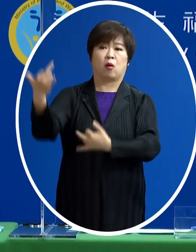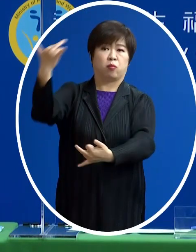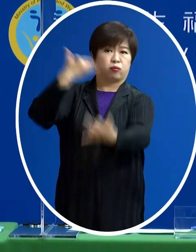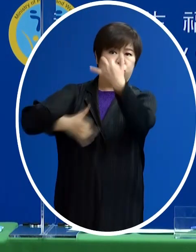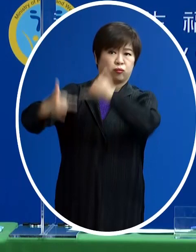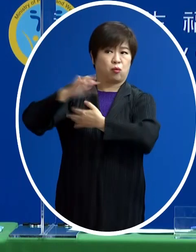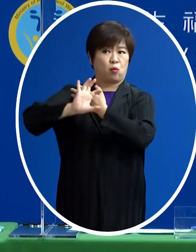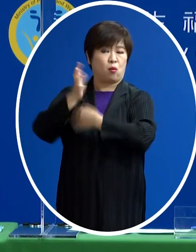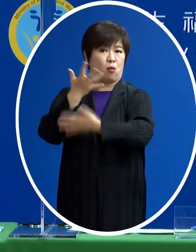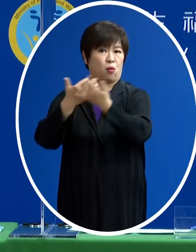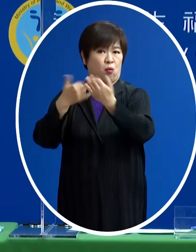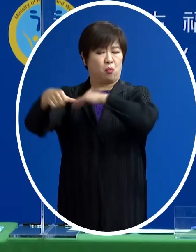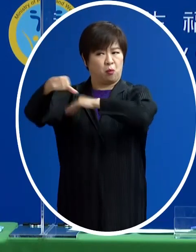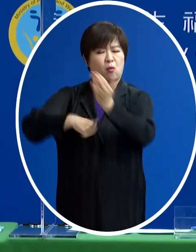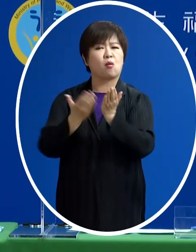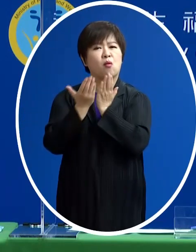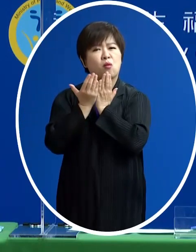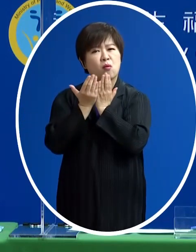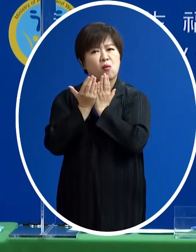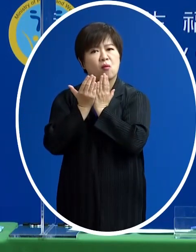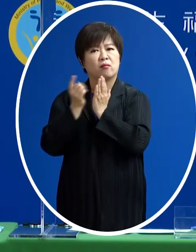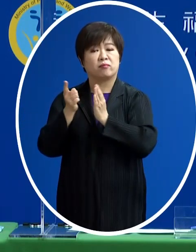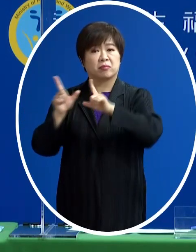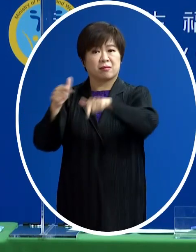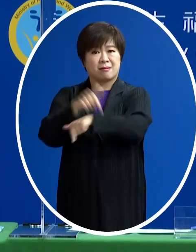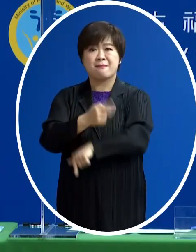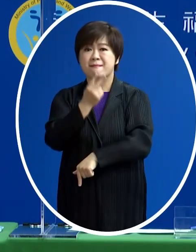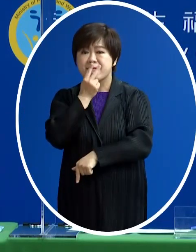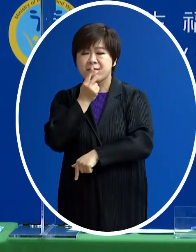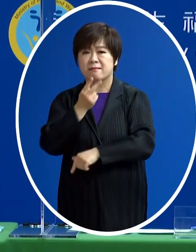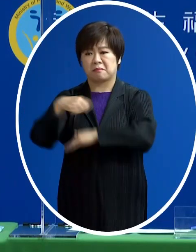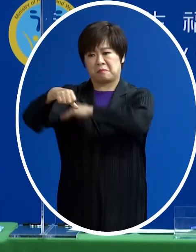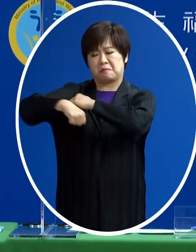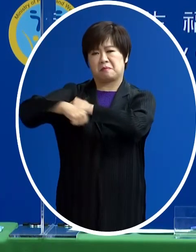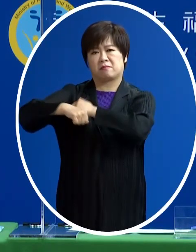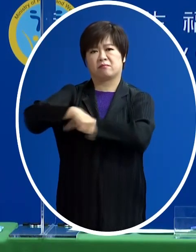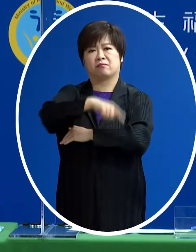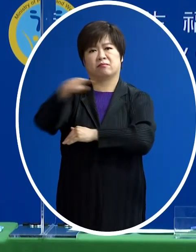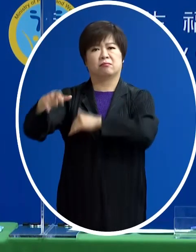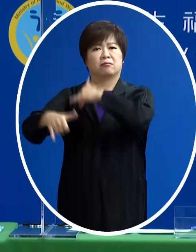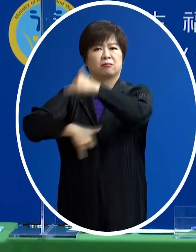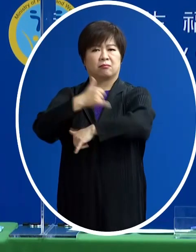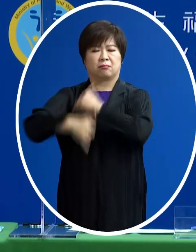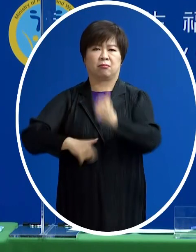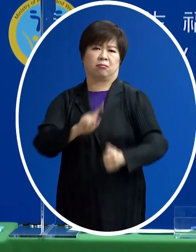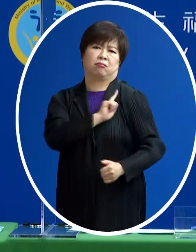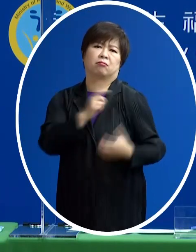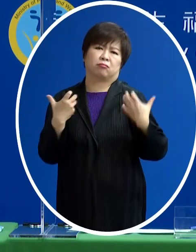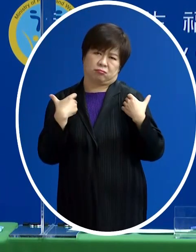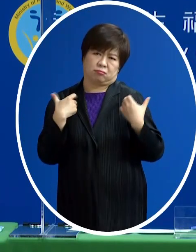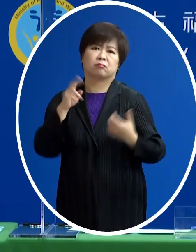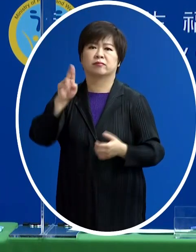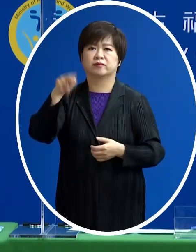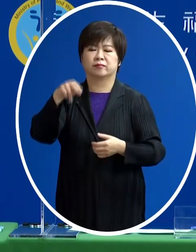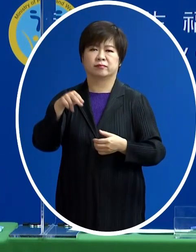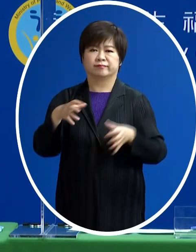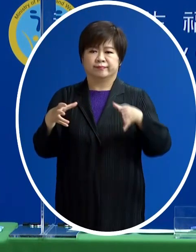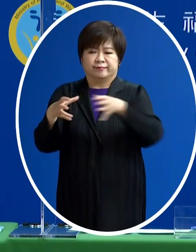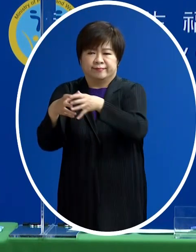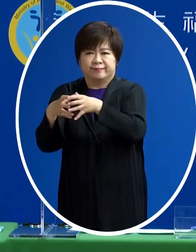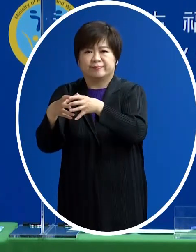境外生，也多半很多是从我们的这个东南亚这边的国家来，那他们其实生活都是可以自理的，所以到我们集检所